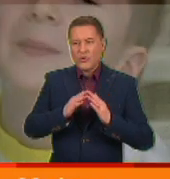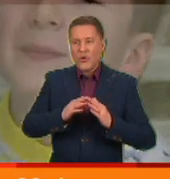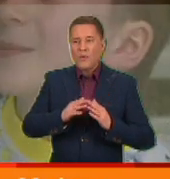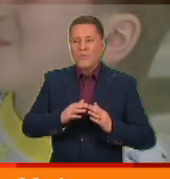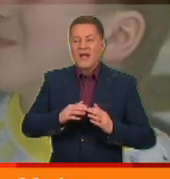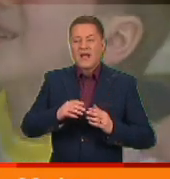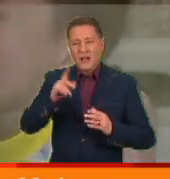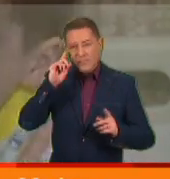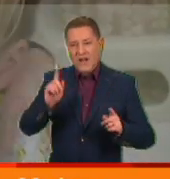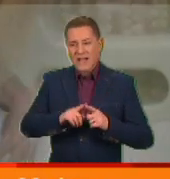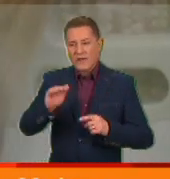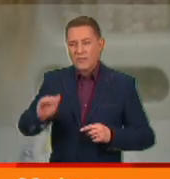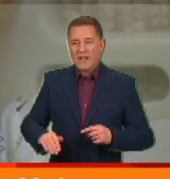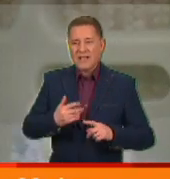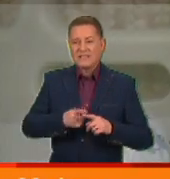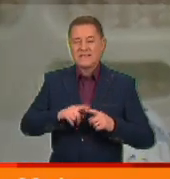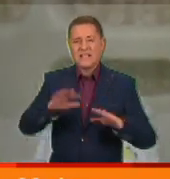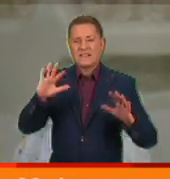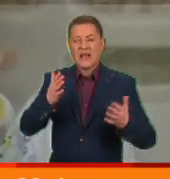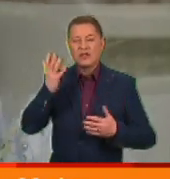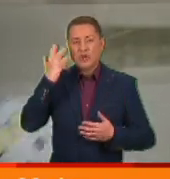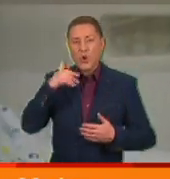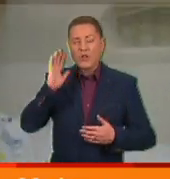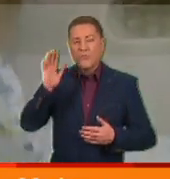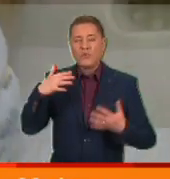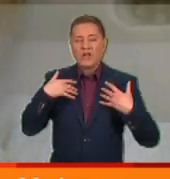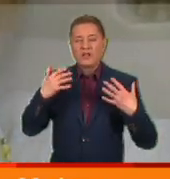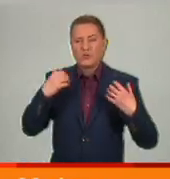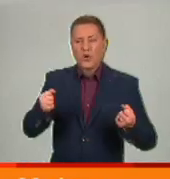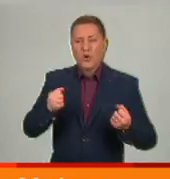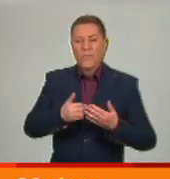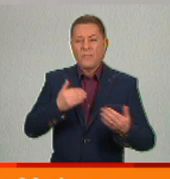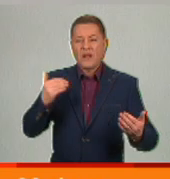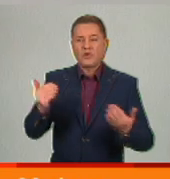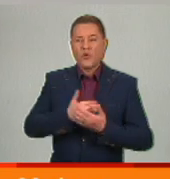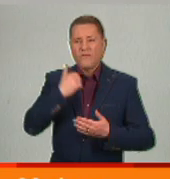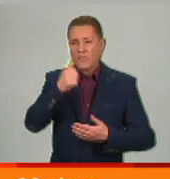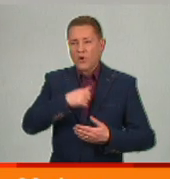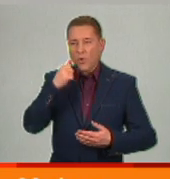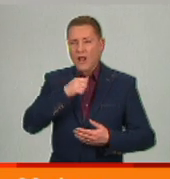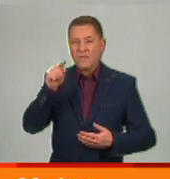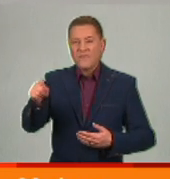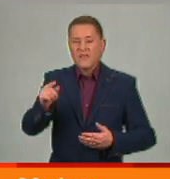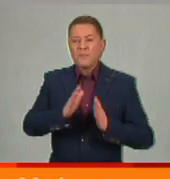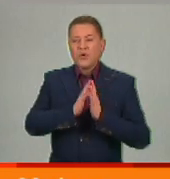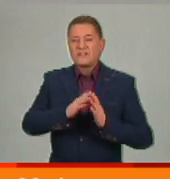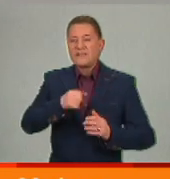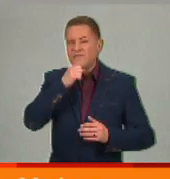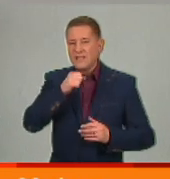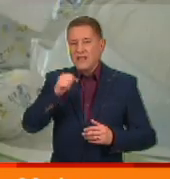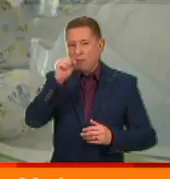братика. Але знає, це станеться лише коли буде здоровим. Ще перед Новим роком він загадував у Діда Мороза